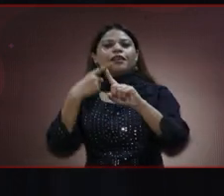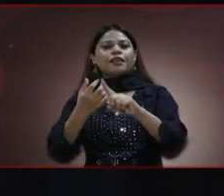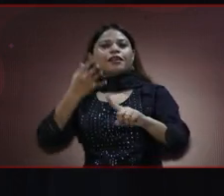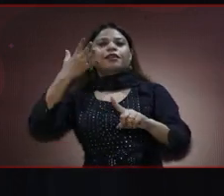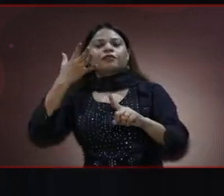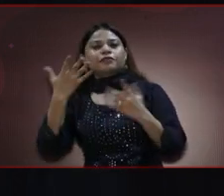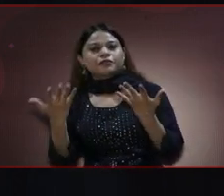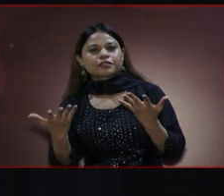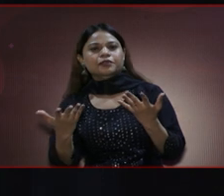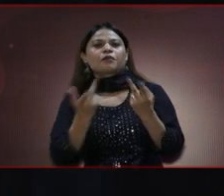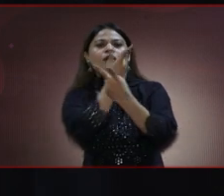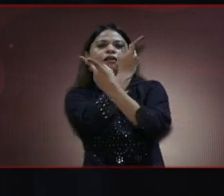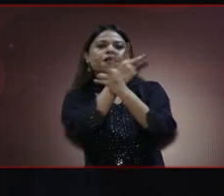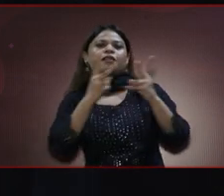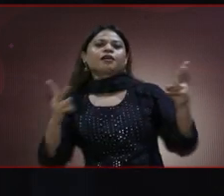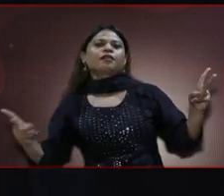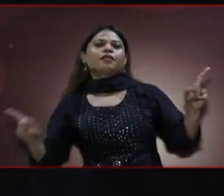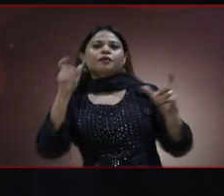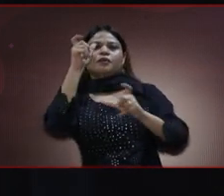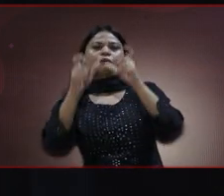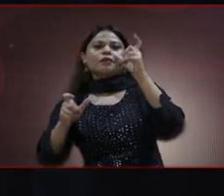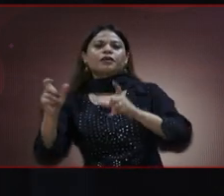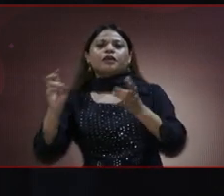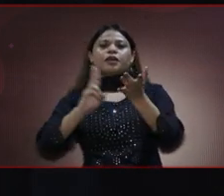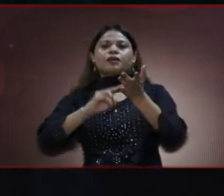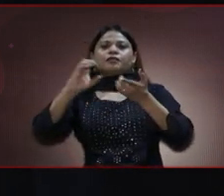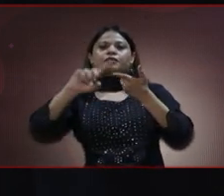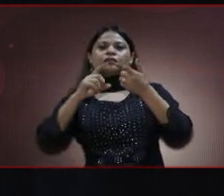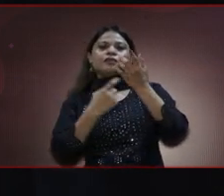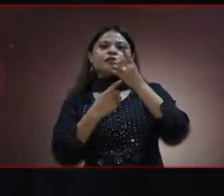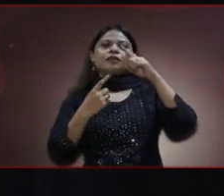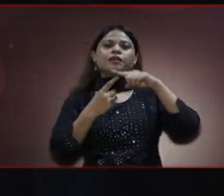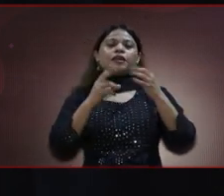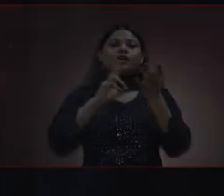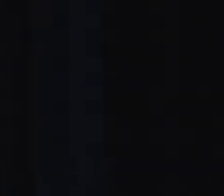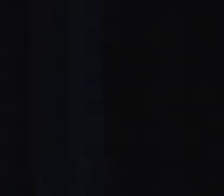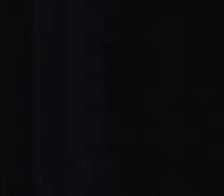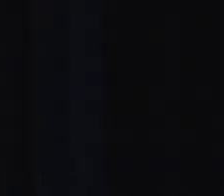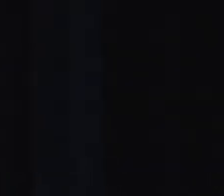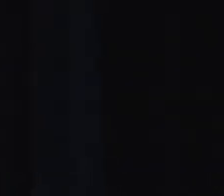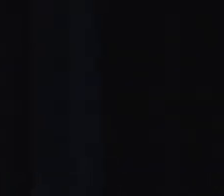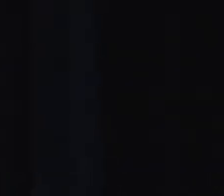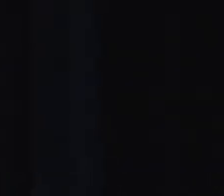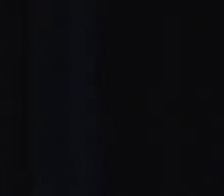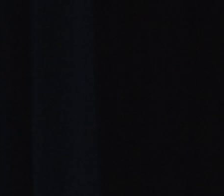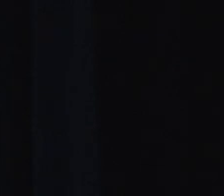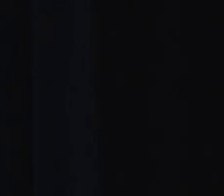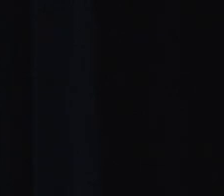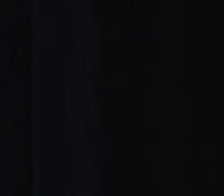जी, एनसीटीई के चेयरमैन डॉक्टर पंकज, नीपा की वाइस